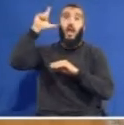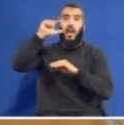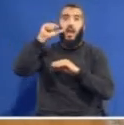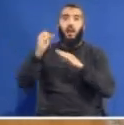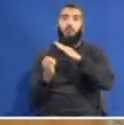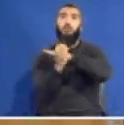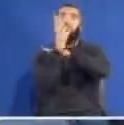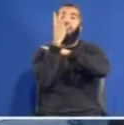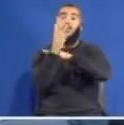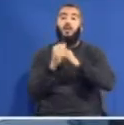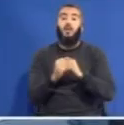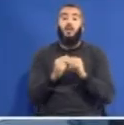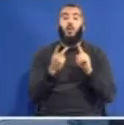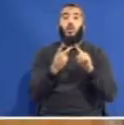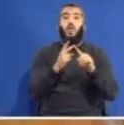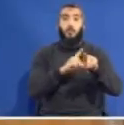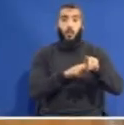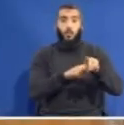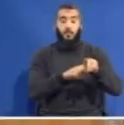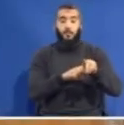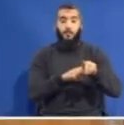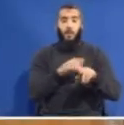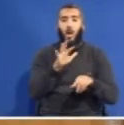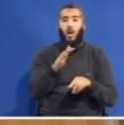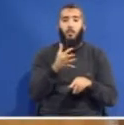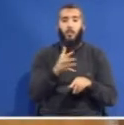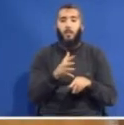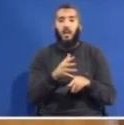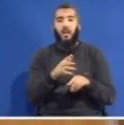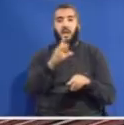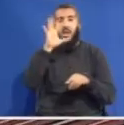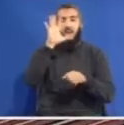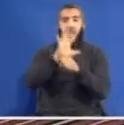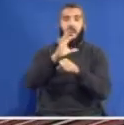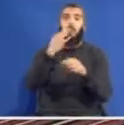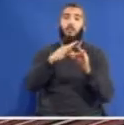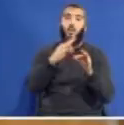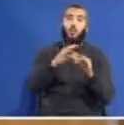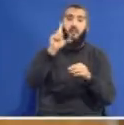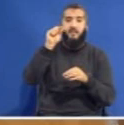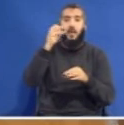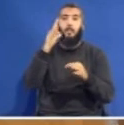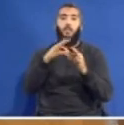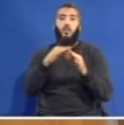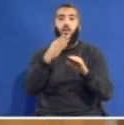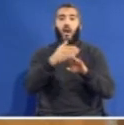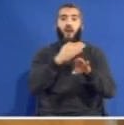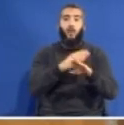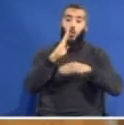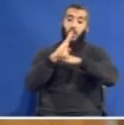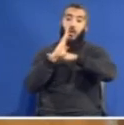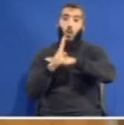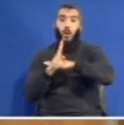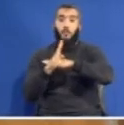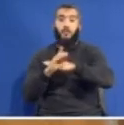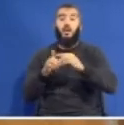وعند الهاجرة يعني حدود 4 ساعة 10 دقائق قبل الظهر، وما بين العصر والمغرب.